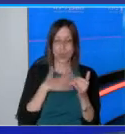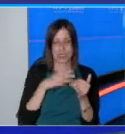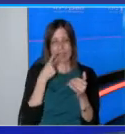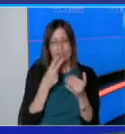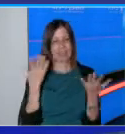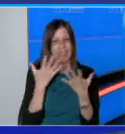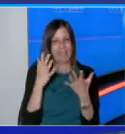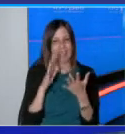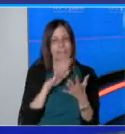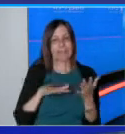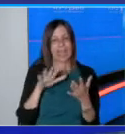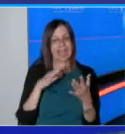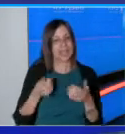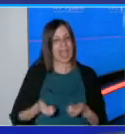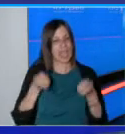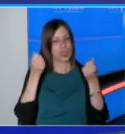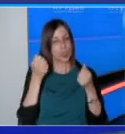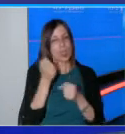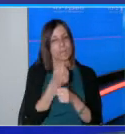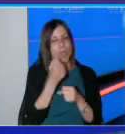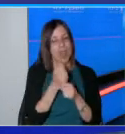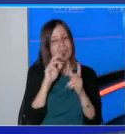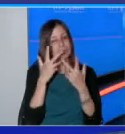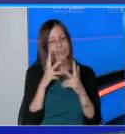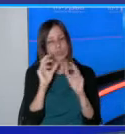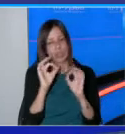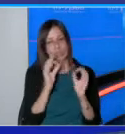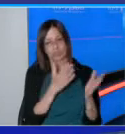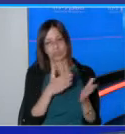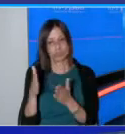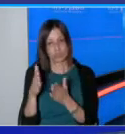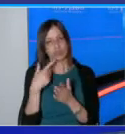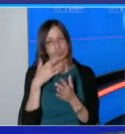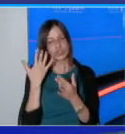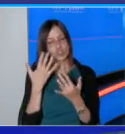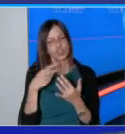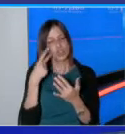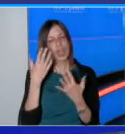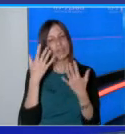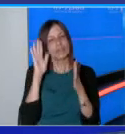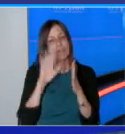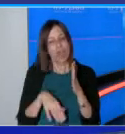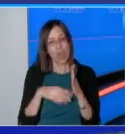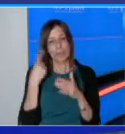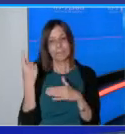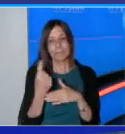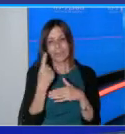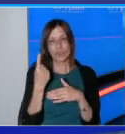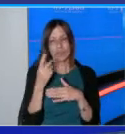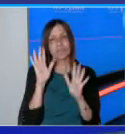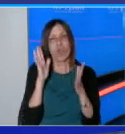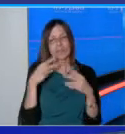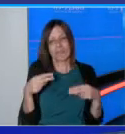איך מערכת החינוך פועלת בצורה סדורה, ככה שיהיו כמה שפחות בידודים, הם נורא נורא